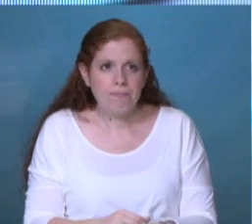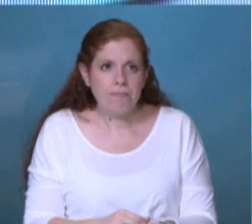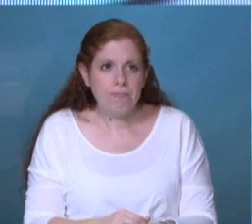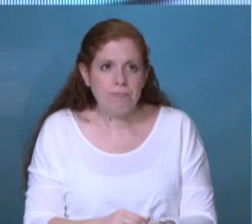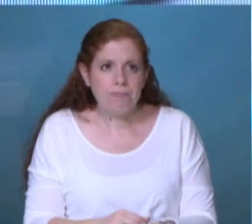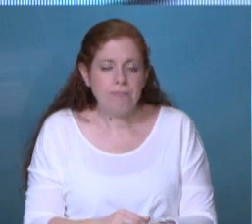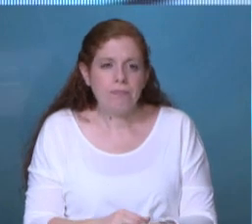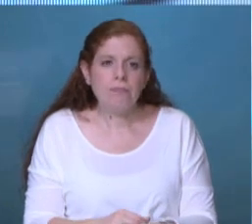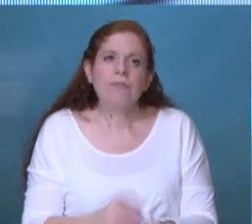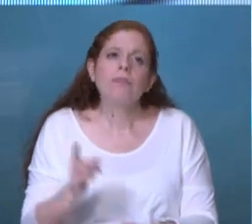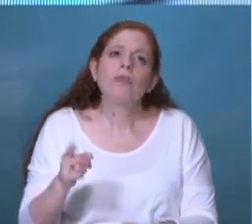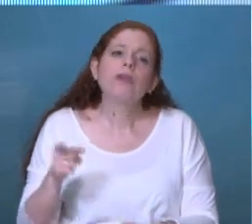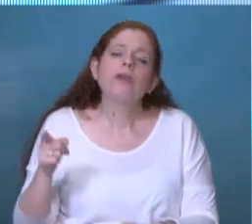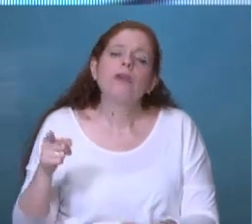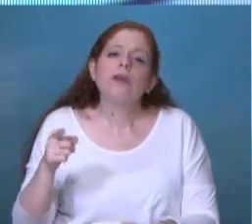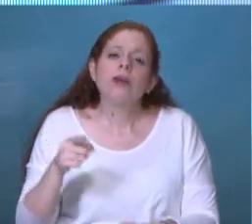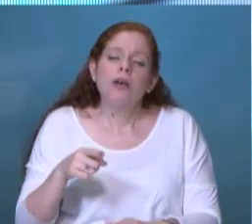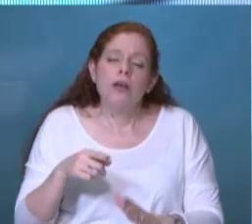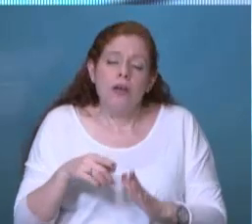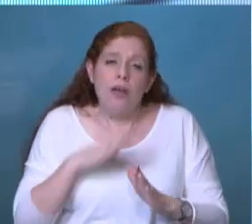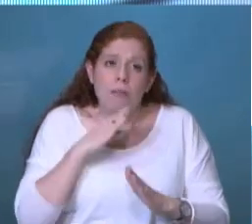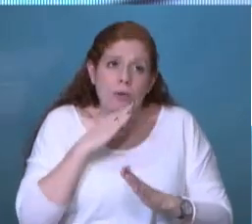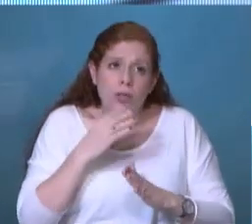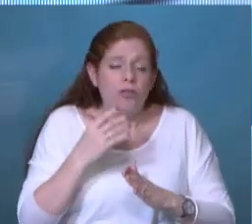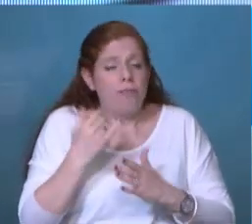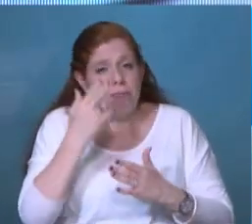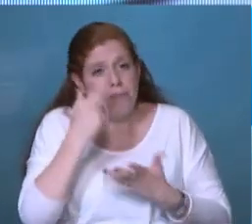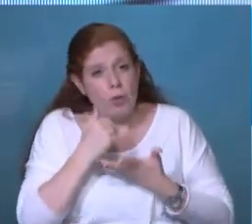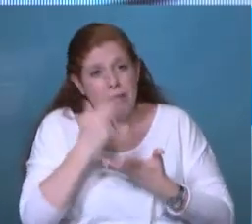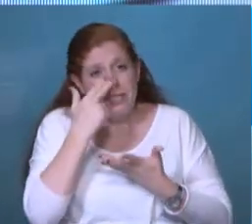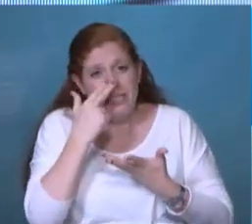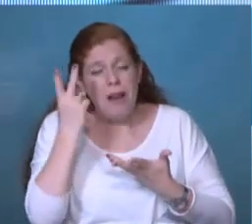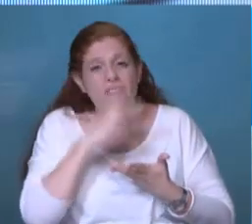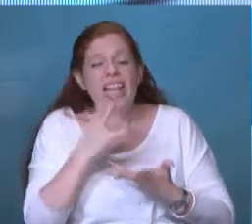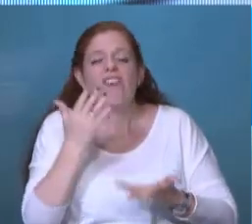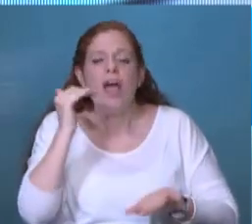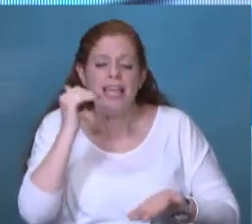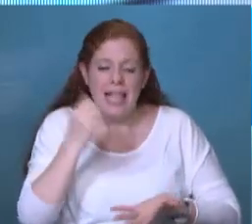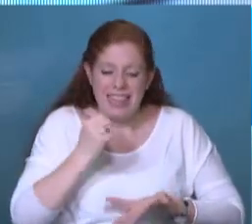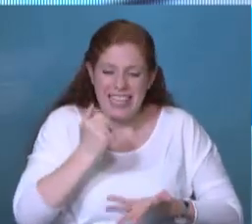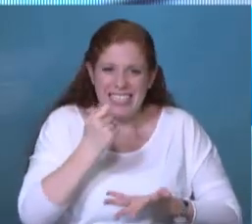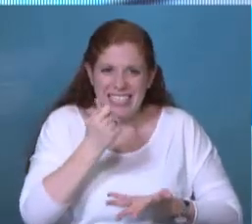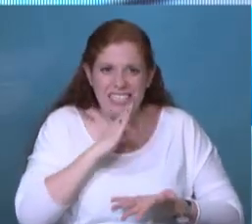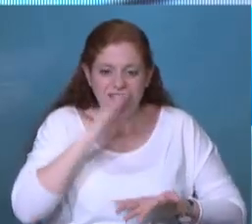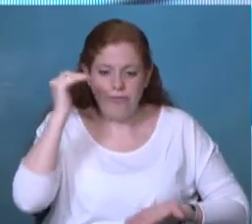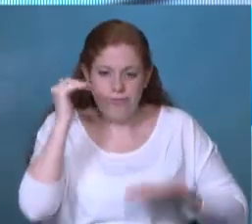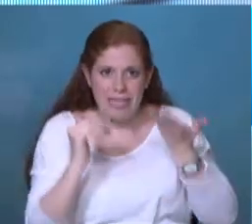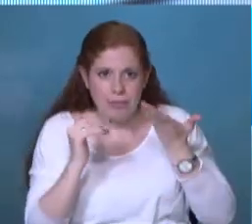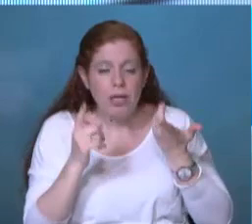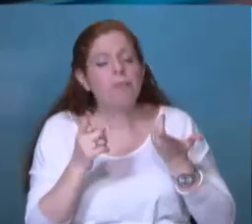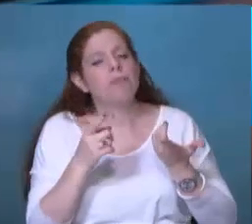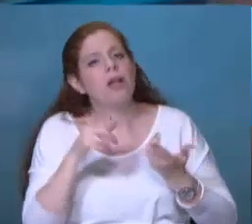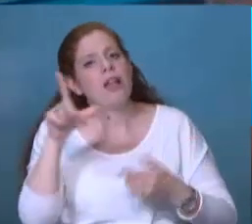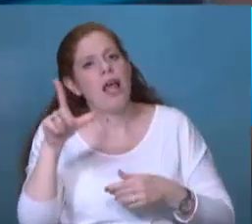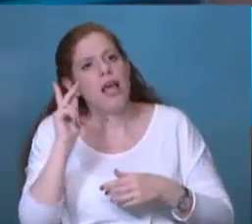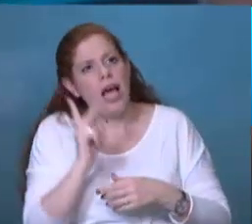הבור בתקציב המדינה רק הולך ומעמיק. באוצר מנסים להבין איך אפשר לצמצם אותו, וגם ברשות המיסים מגבשים תוכנית. ליאל קייזר, כתבת